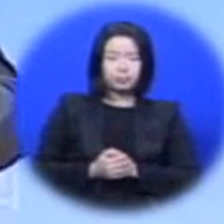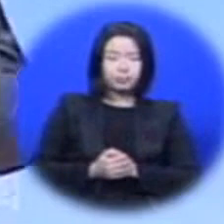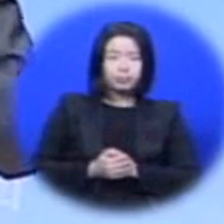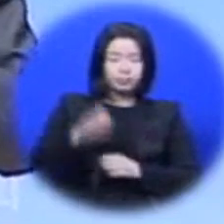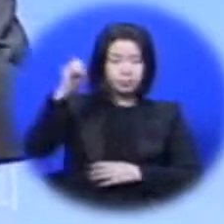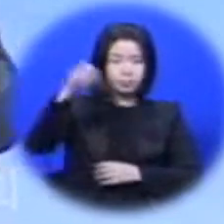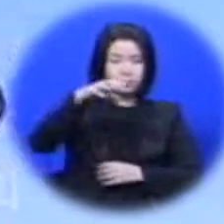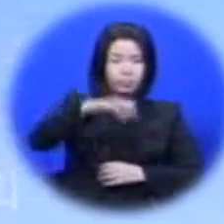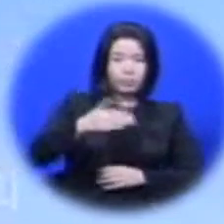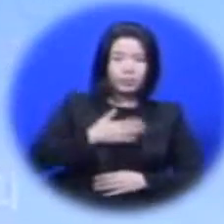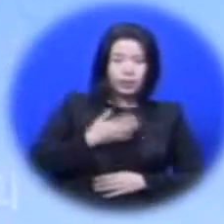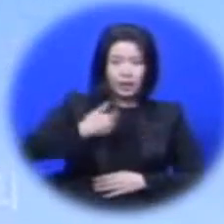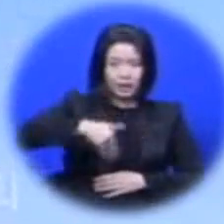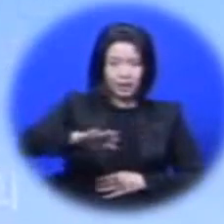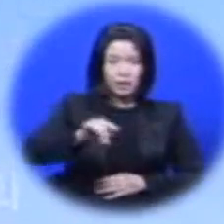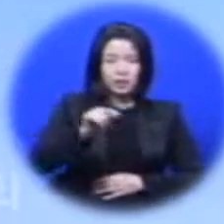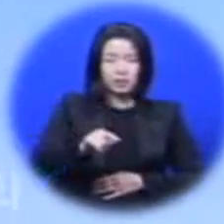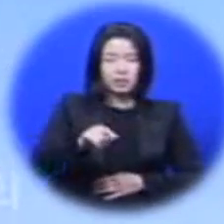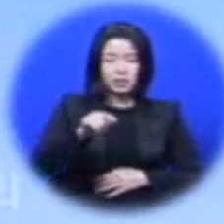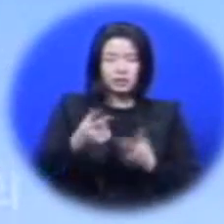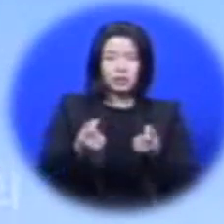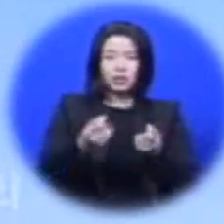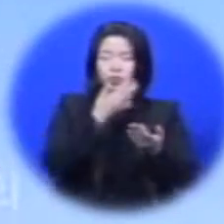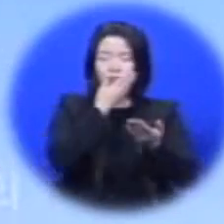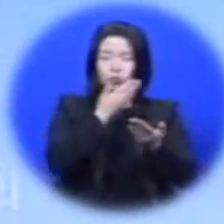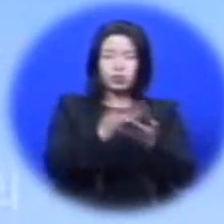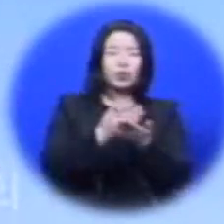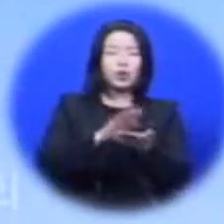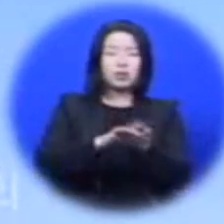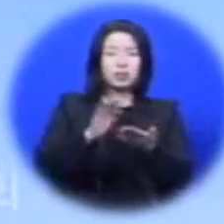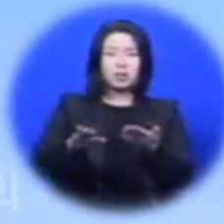빛 가운데 내가 나아가는 것은 이렇게 중요합니다.